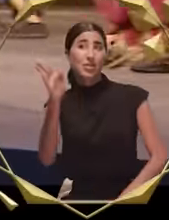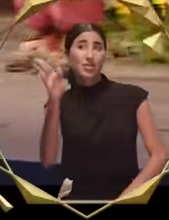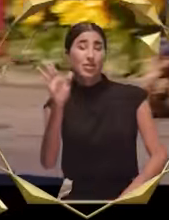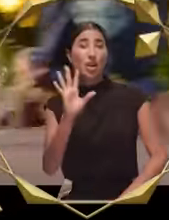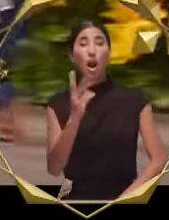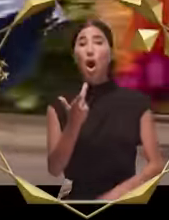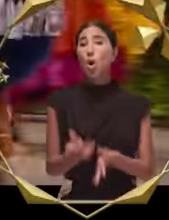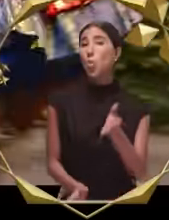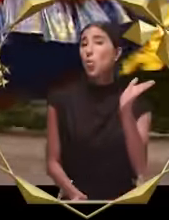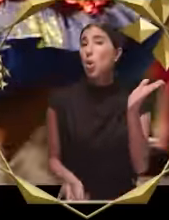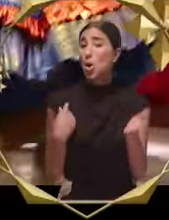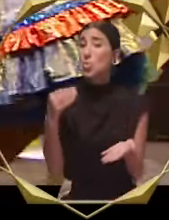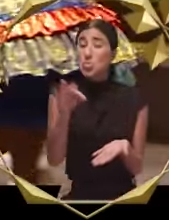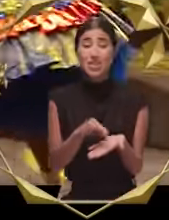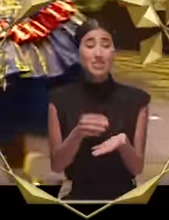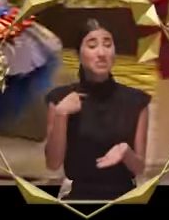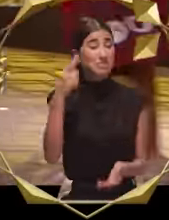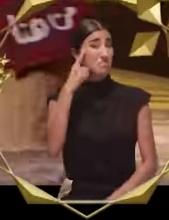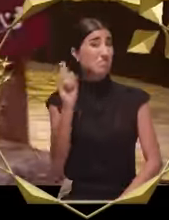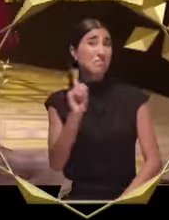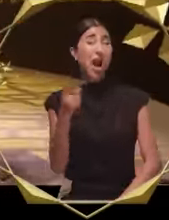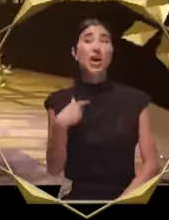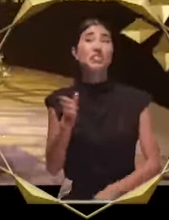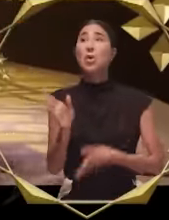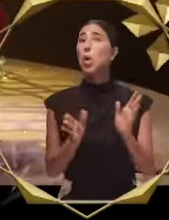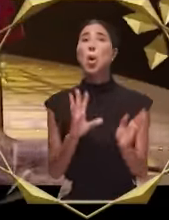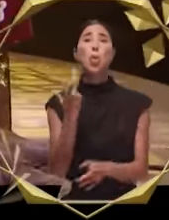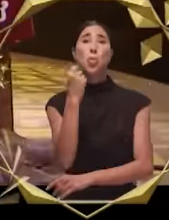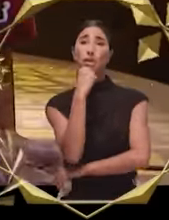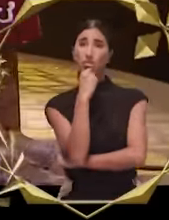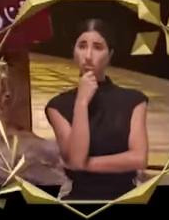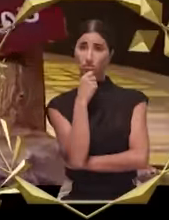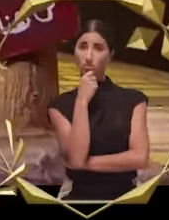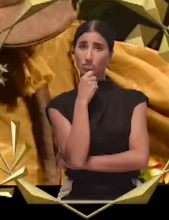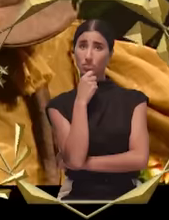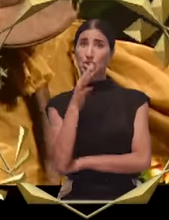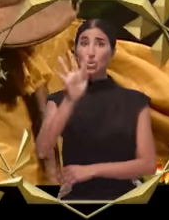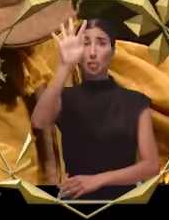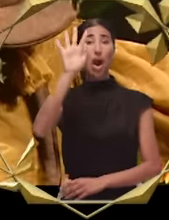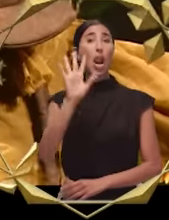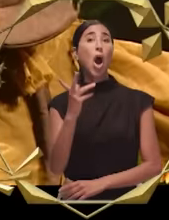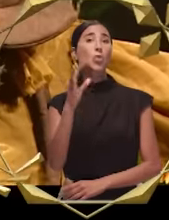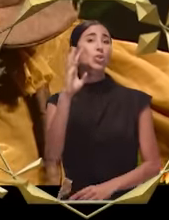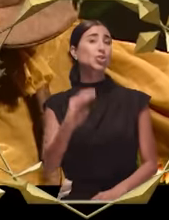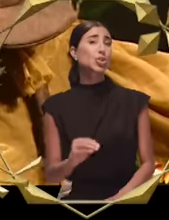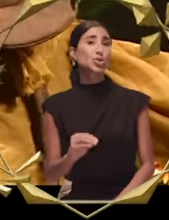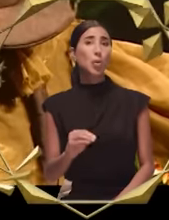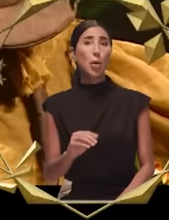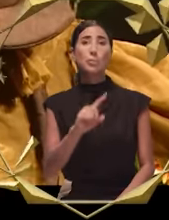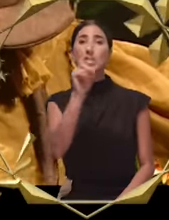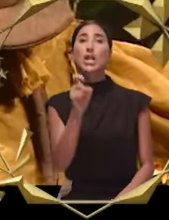قد وصلت لي مفترق، أسلك أيا من الطرق، الشمال أم الجنوب، إنما